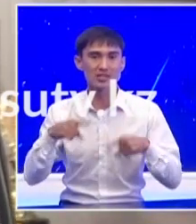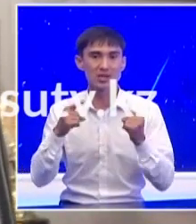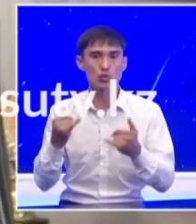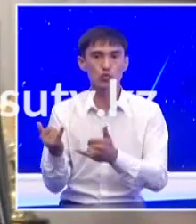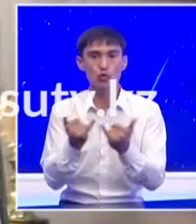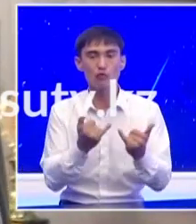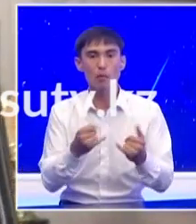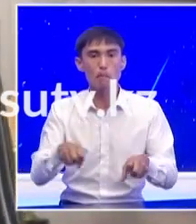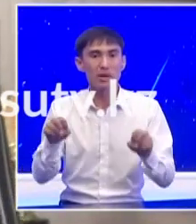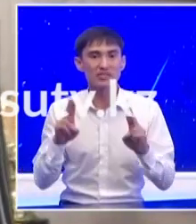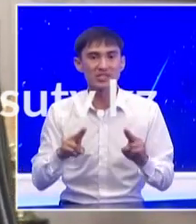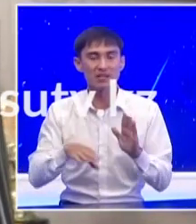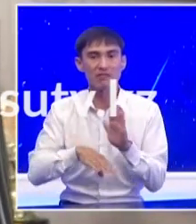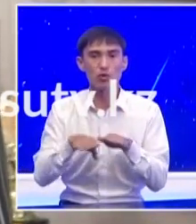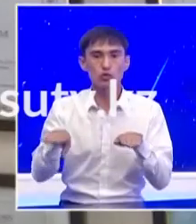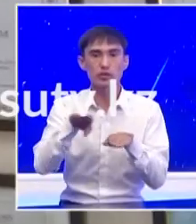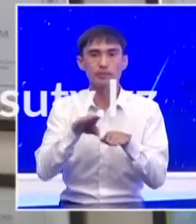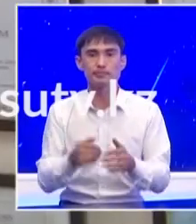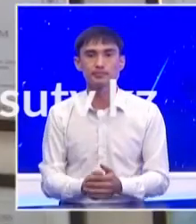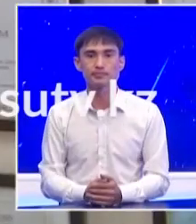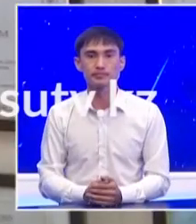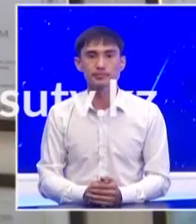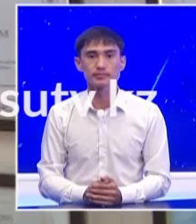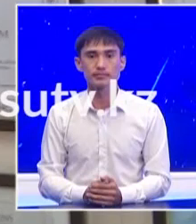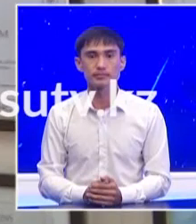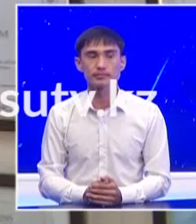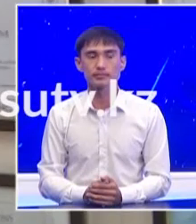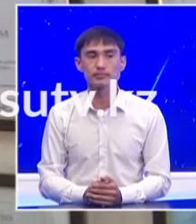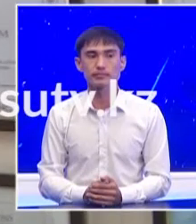создание условий для профессионального роста.